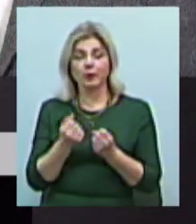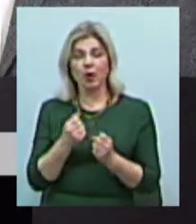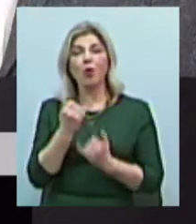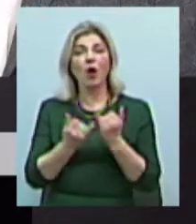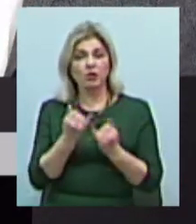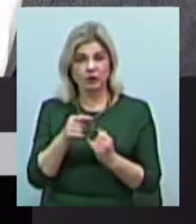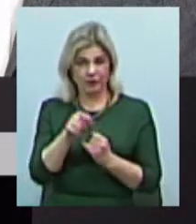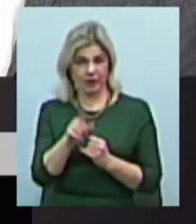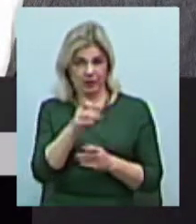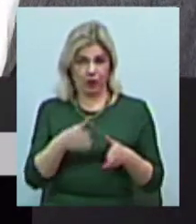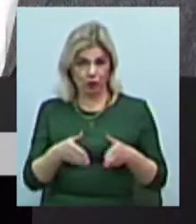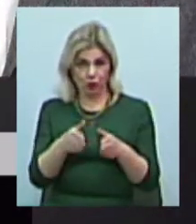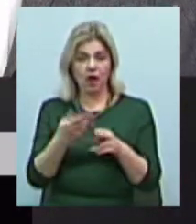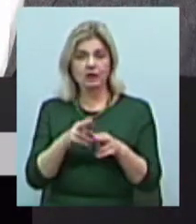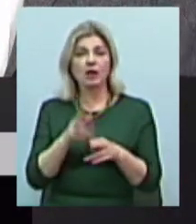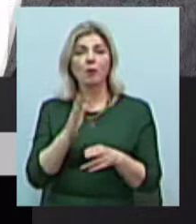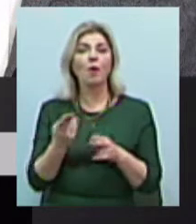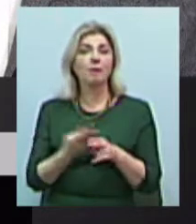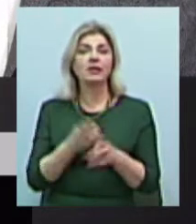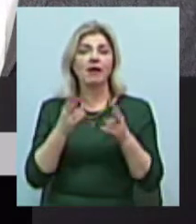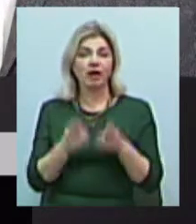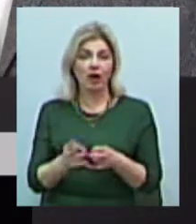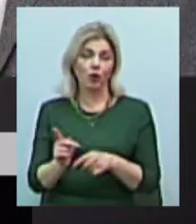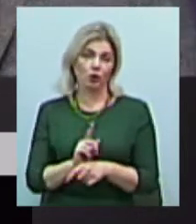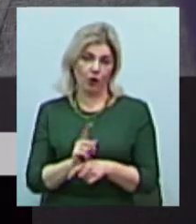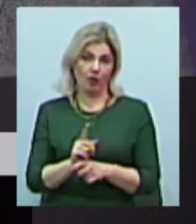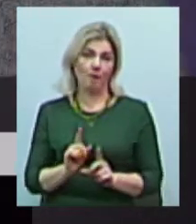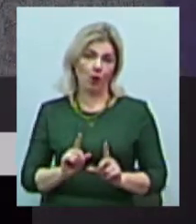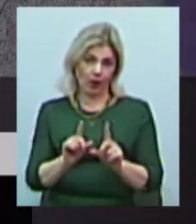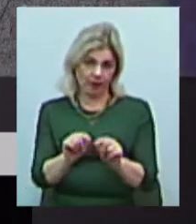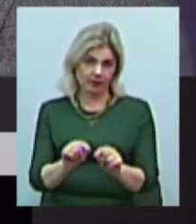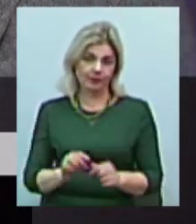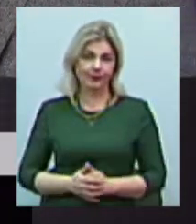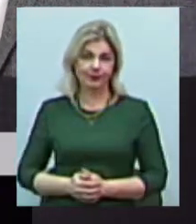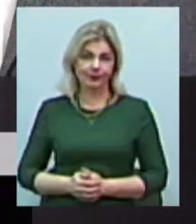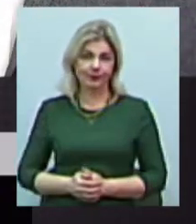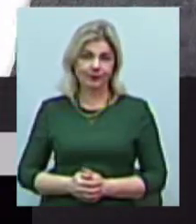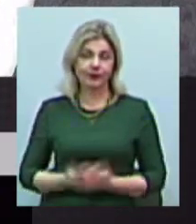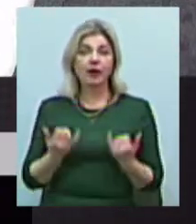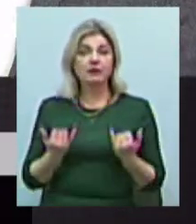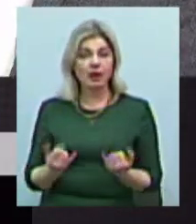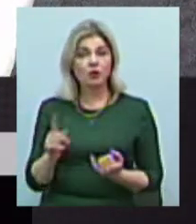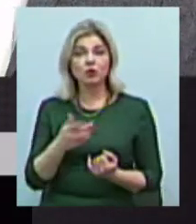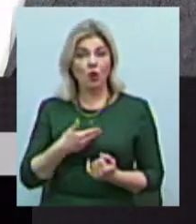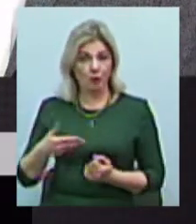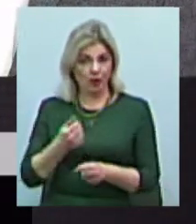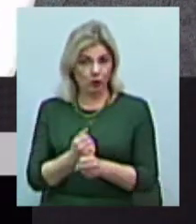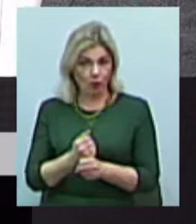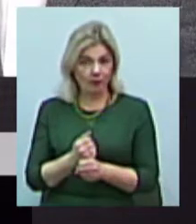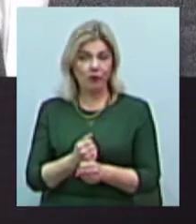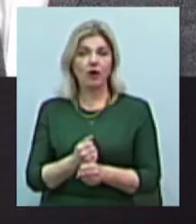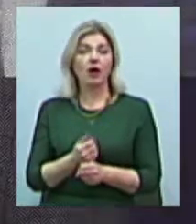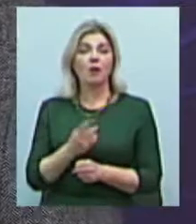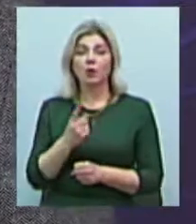ремонт, але це буде безаварійний, нормальний проїзд. Тобто Зараз те, що ми робимо, до речі, чому